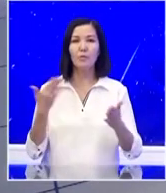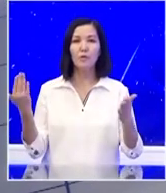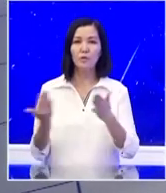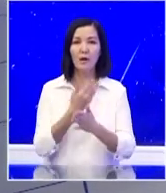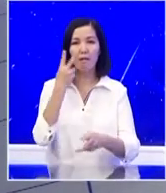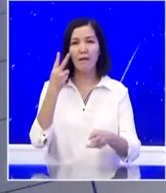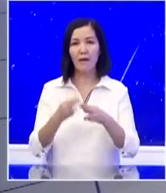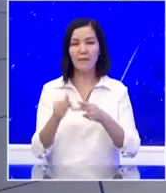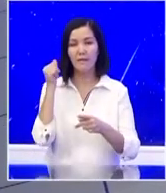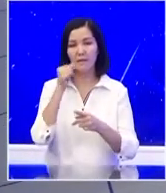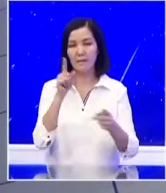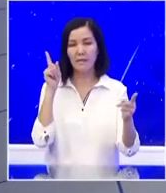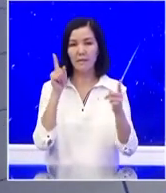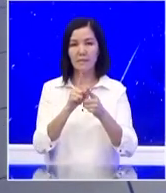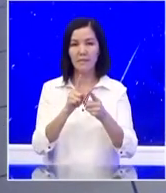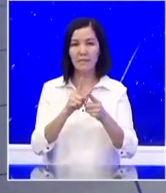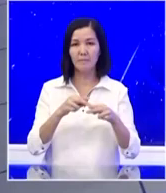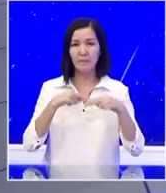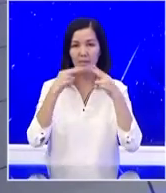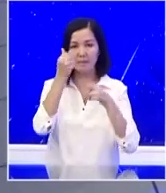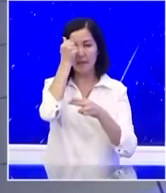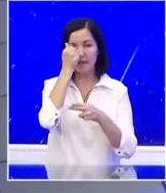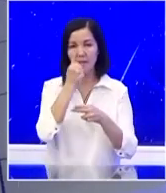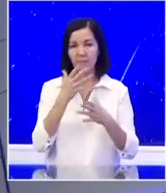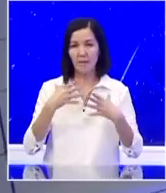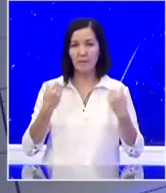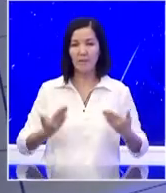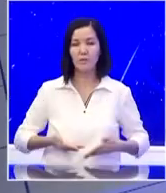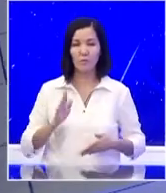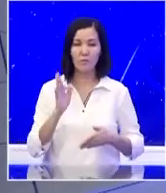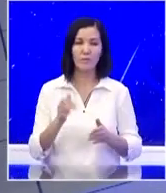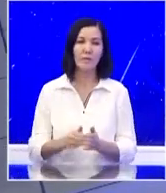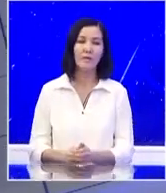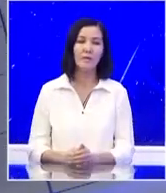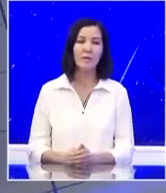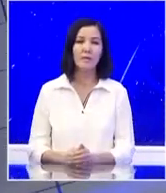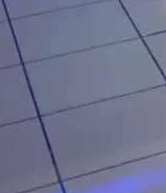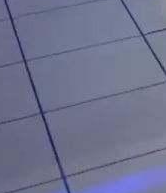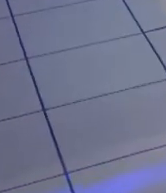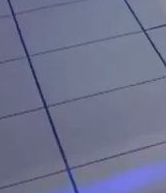Қадірменді көрермен, бүгінгі айтар ақпарат осы. Біз өздеріңізбен келер күні қауышамыз. Аман сау болыңыздар.